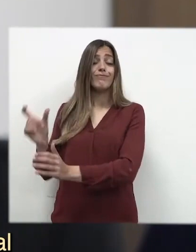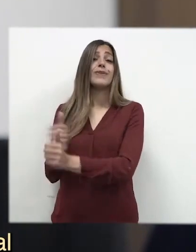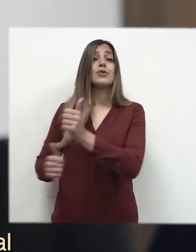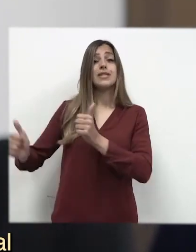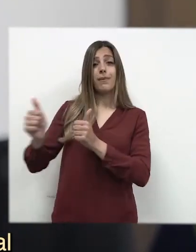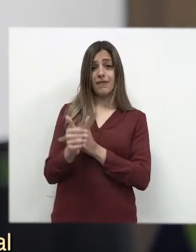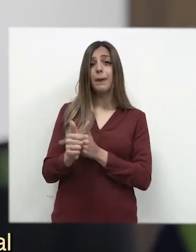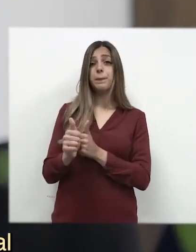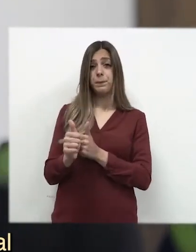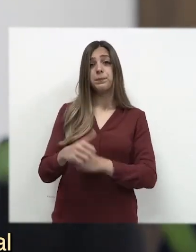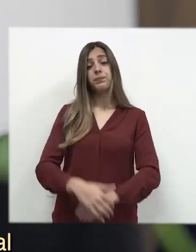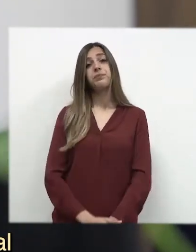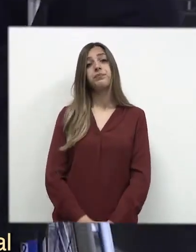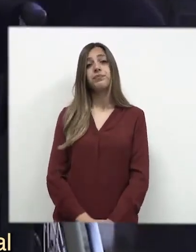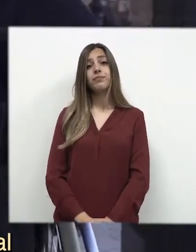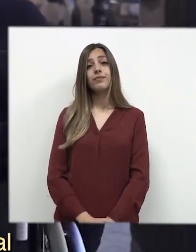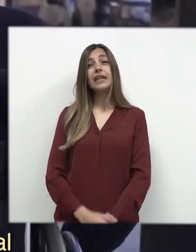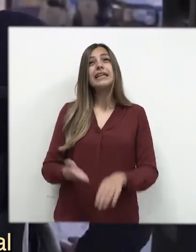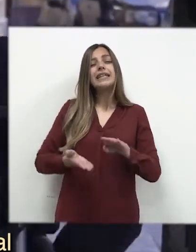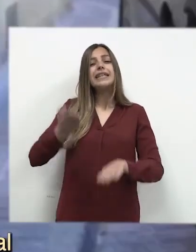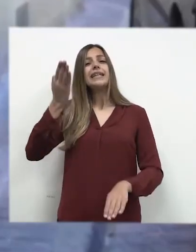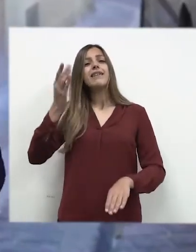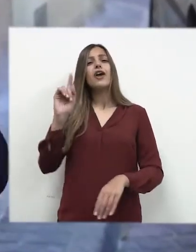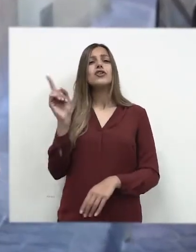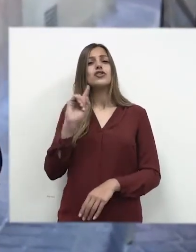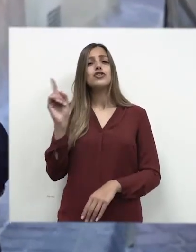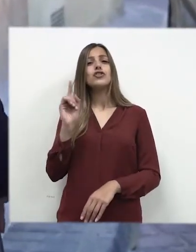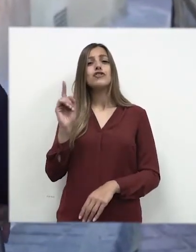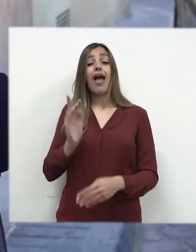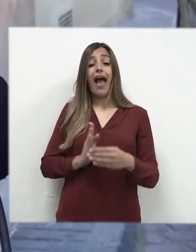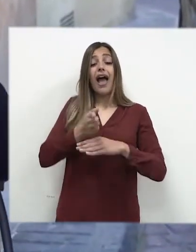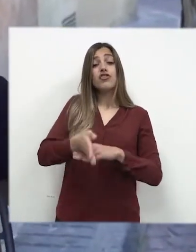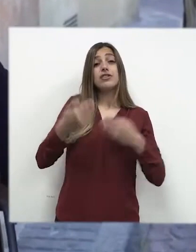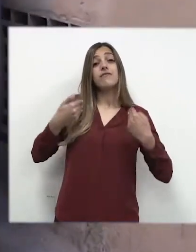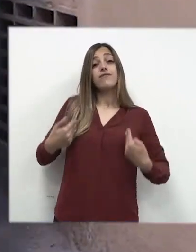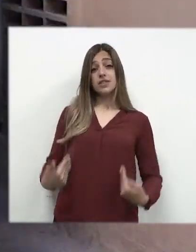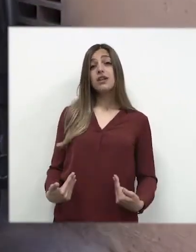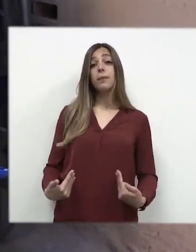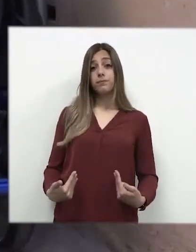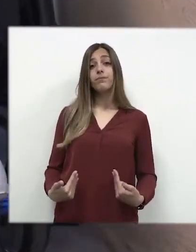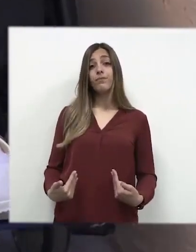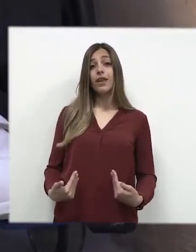li ta' qazijiet fejni tħol rapporti da' diskriminazjoni li għab-għar zida kienet fejni tħol